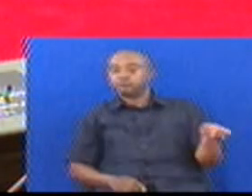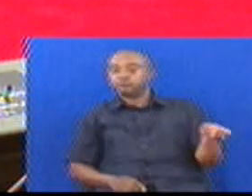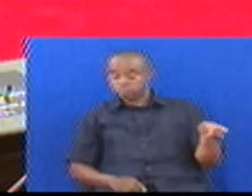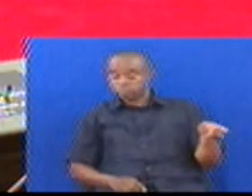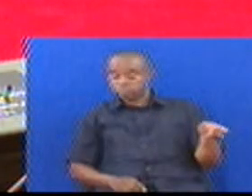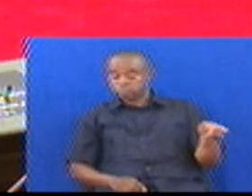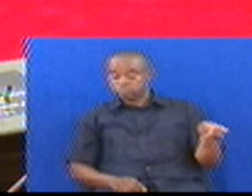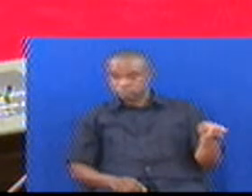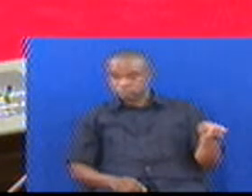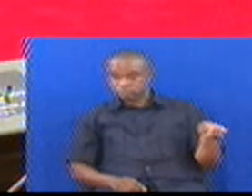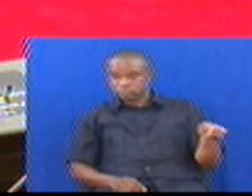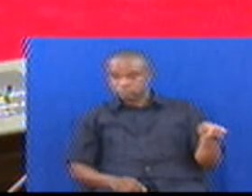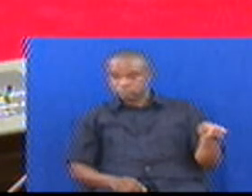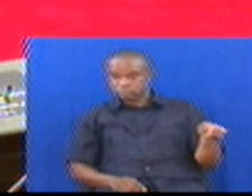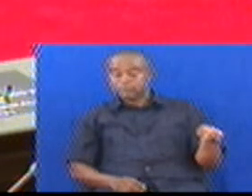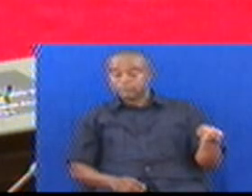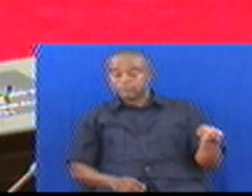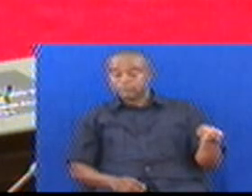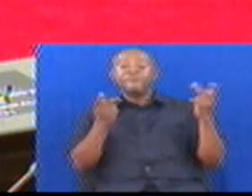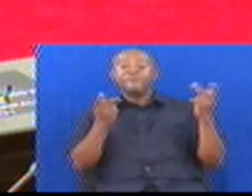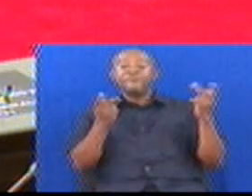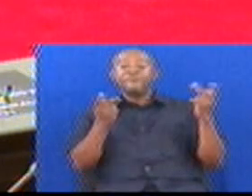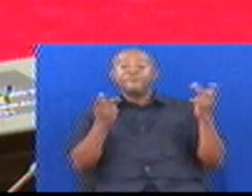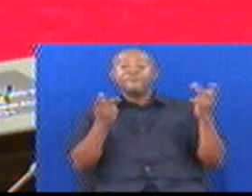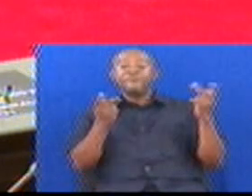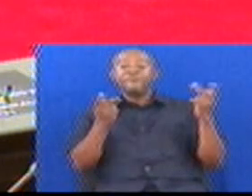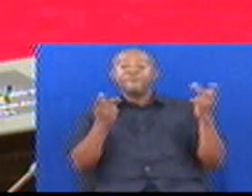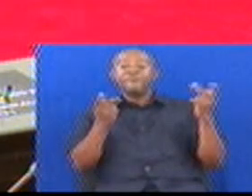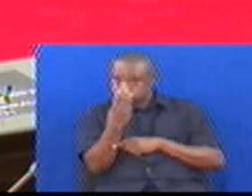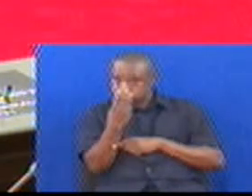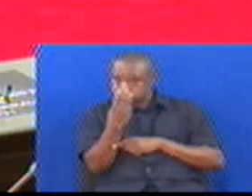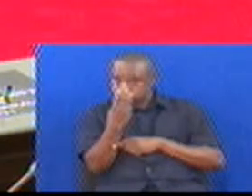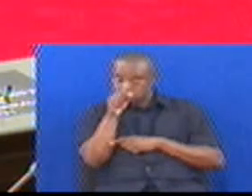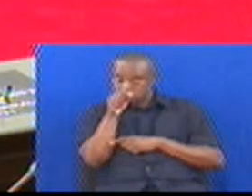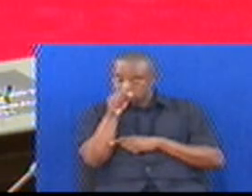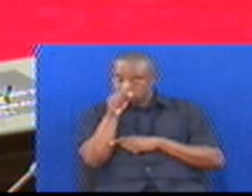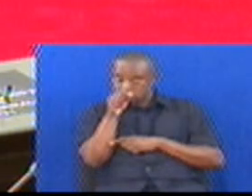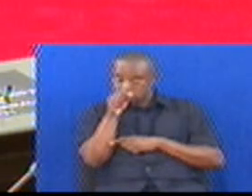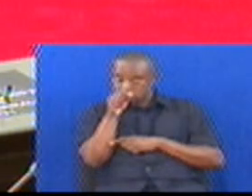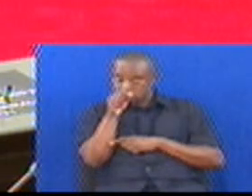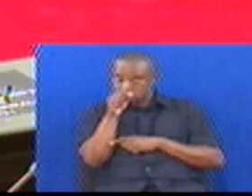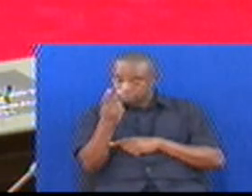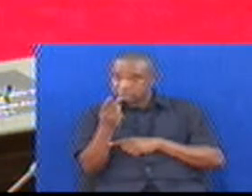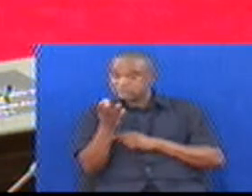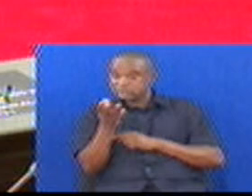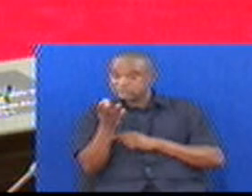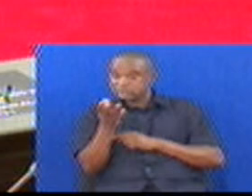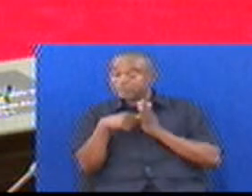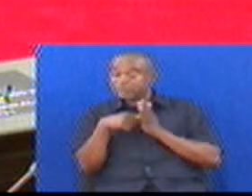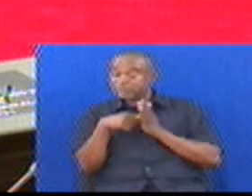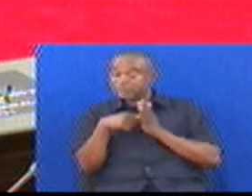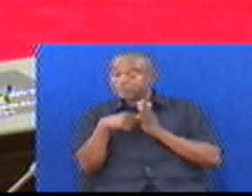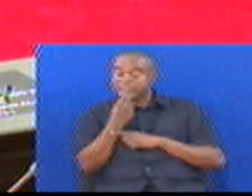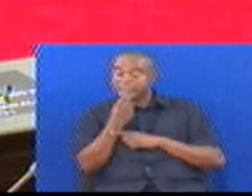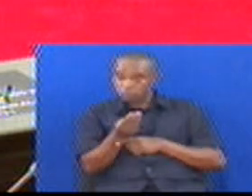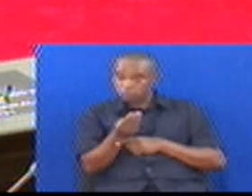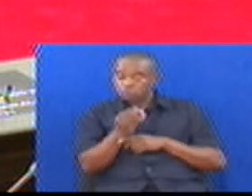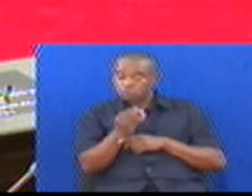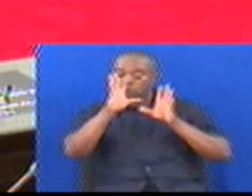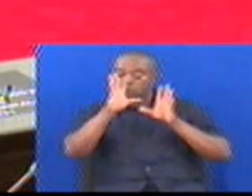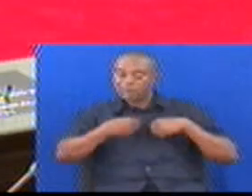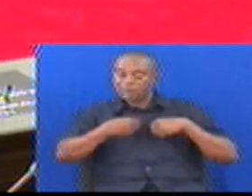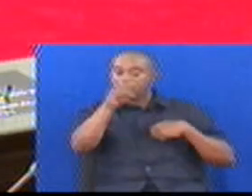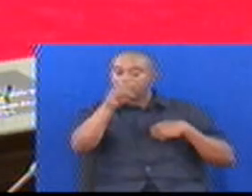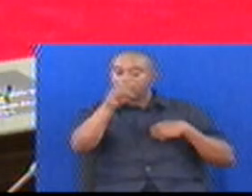Kuu ya Tanzania. Lakini vile vile jumla ya shilingi bilioni 13 zimelipwa kutoka kwa washtakiwa waliokiri makosa